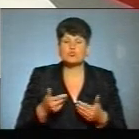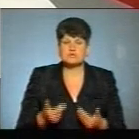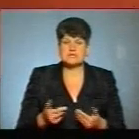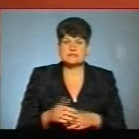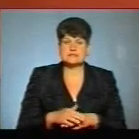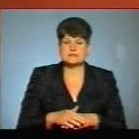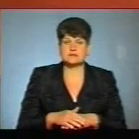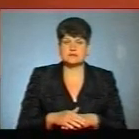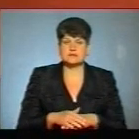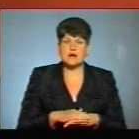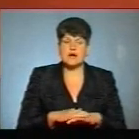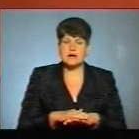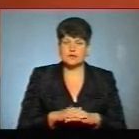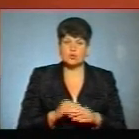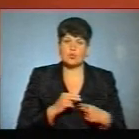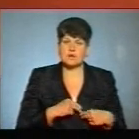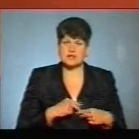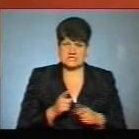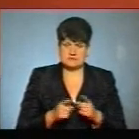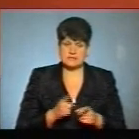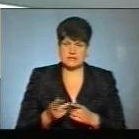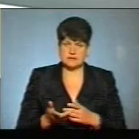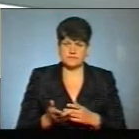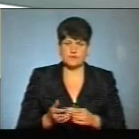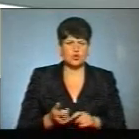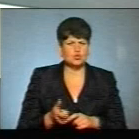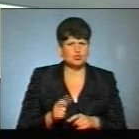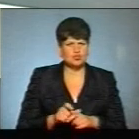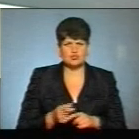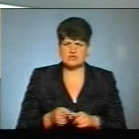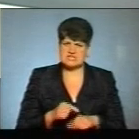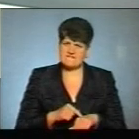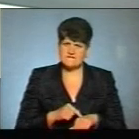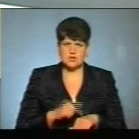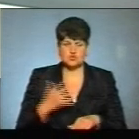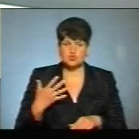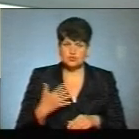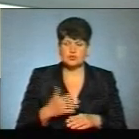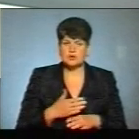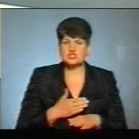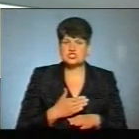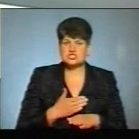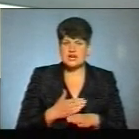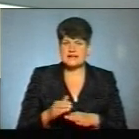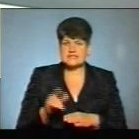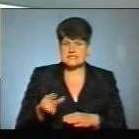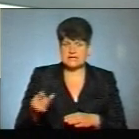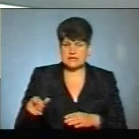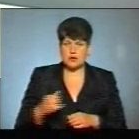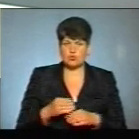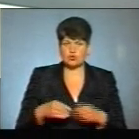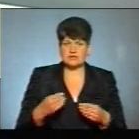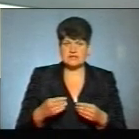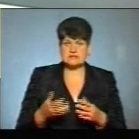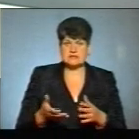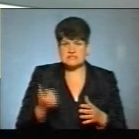праці змінилися в період карантину? Звичайно, що дуже це відчутно стало, оскільки частина роботодавців взагалі